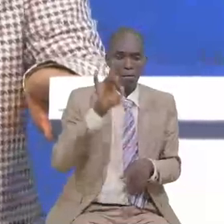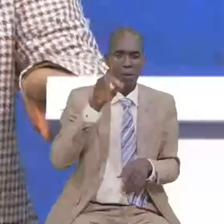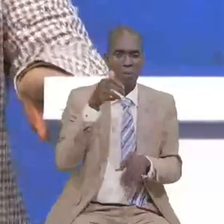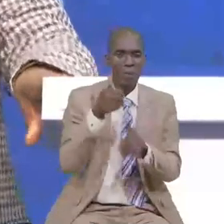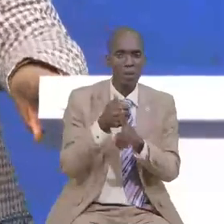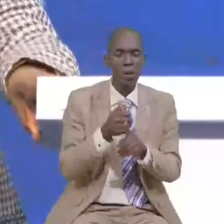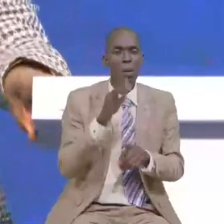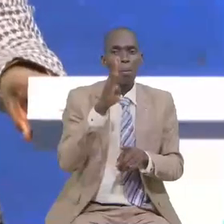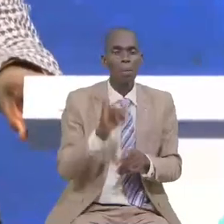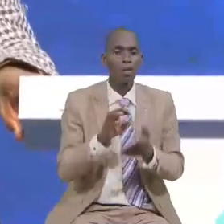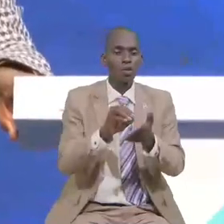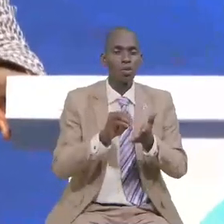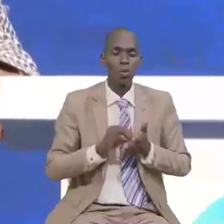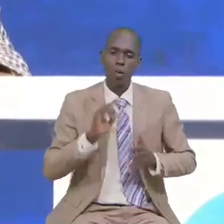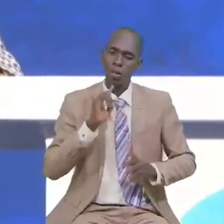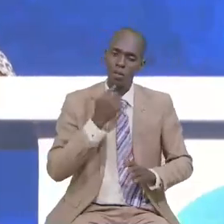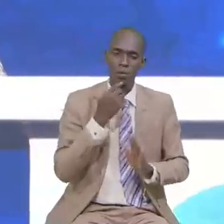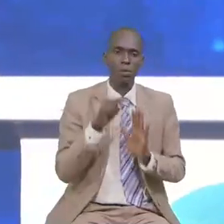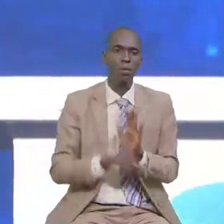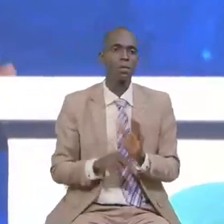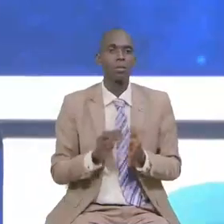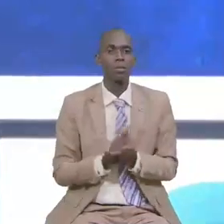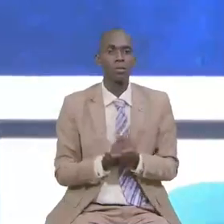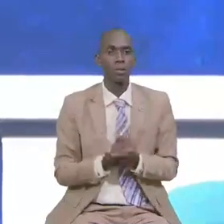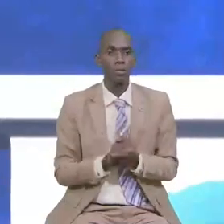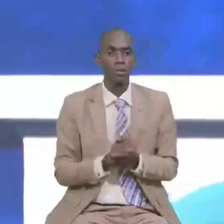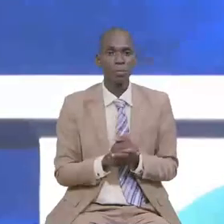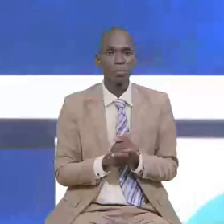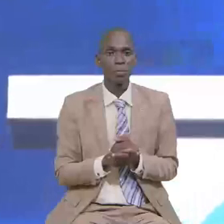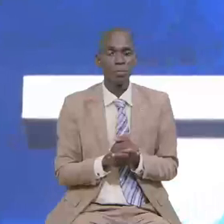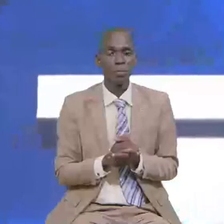Il s'est identifié par son sérieux.